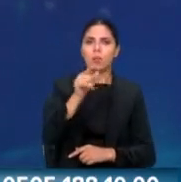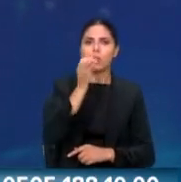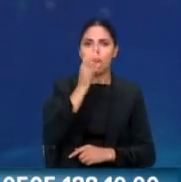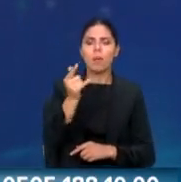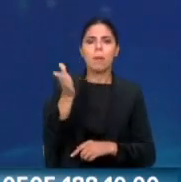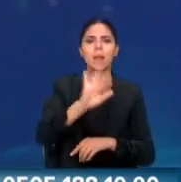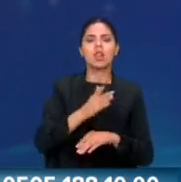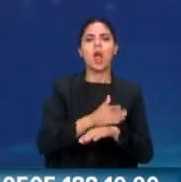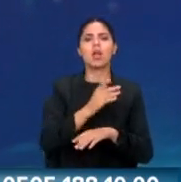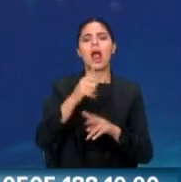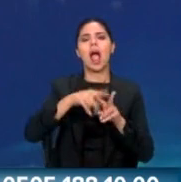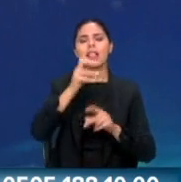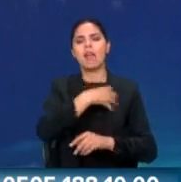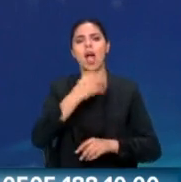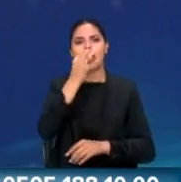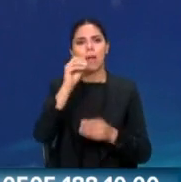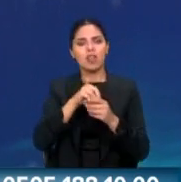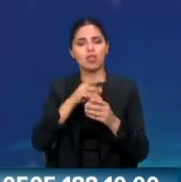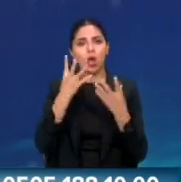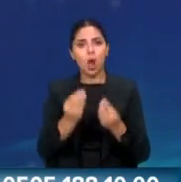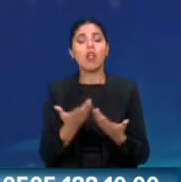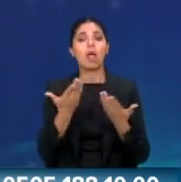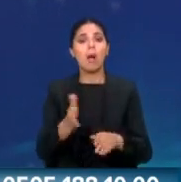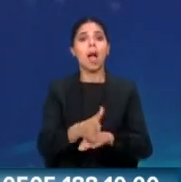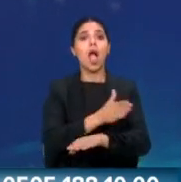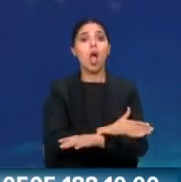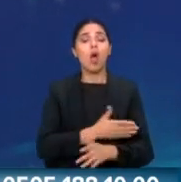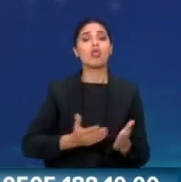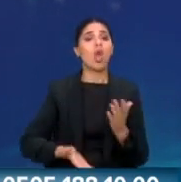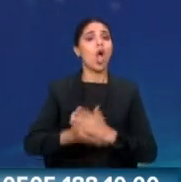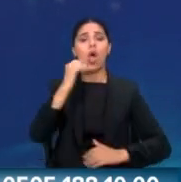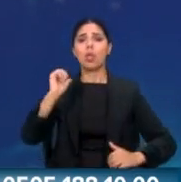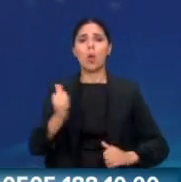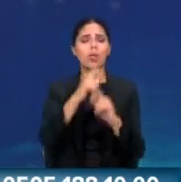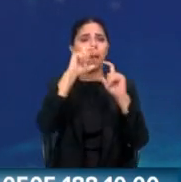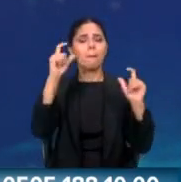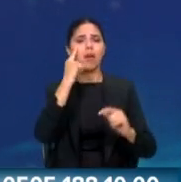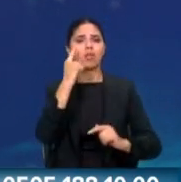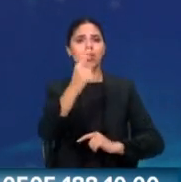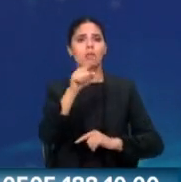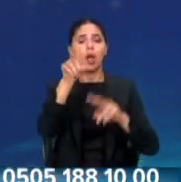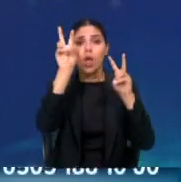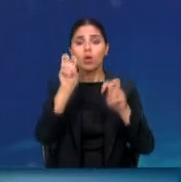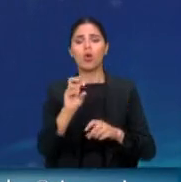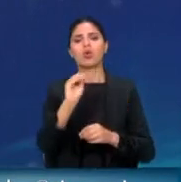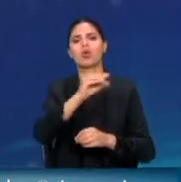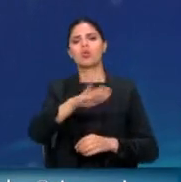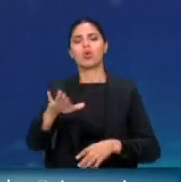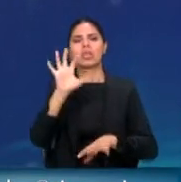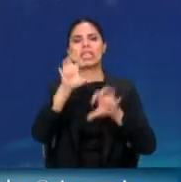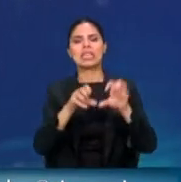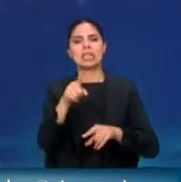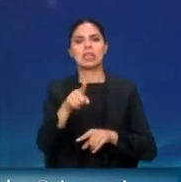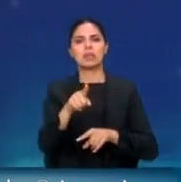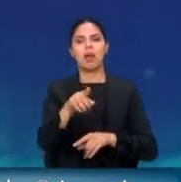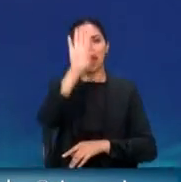haber az sonra ATV Ana Haber'de olacak ama önce en hassas olduğumuz başlıklardan biriyle devam edelim. Konu çocuk